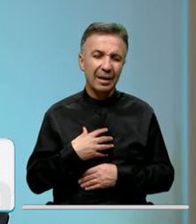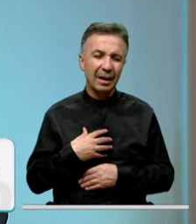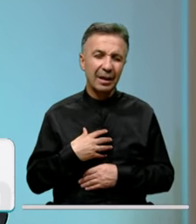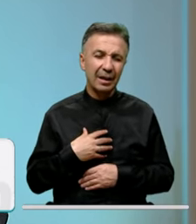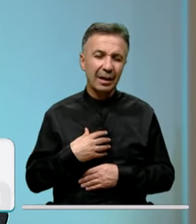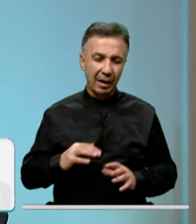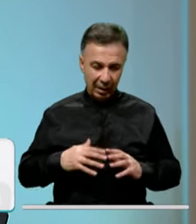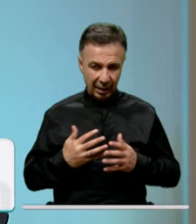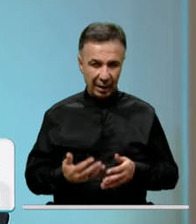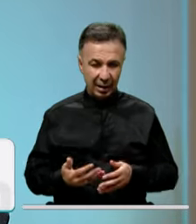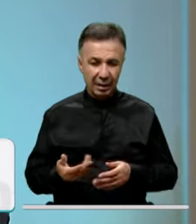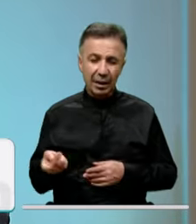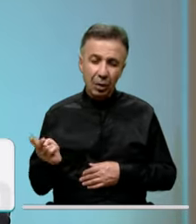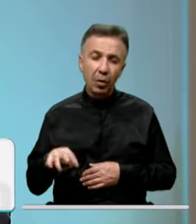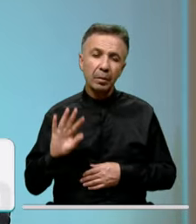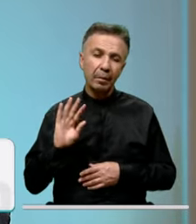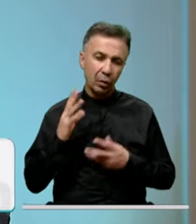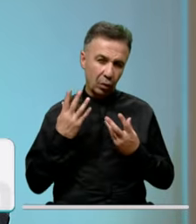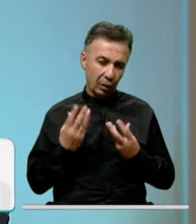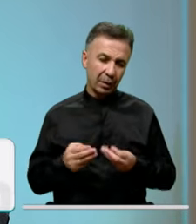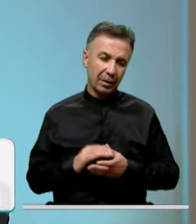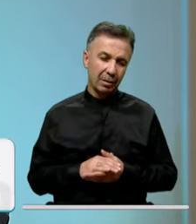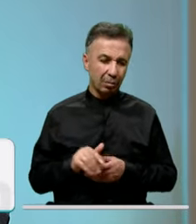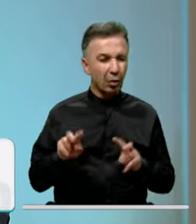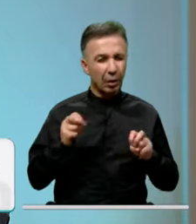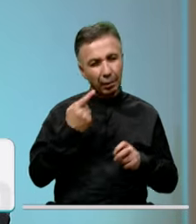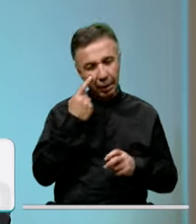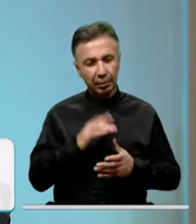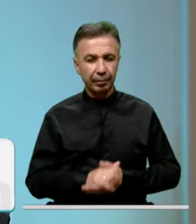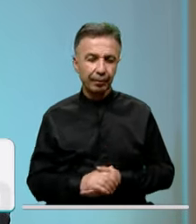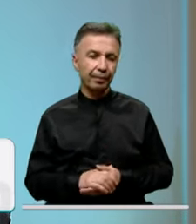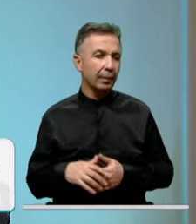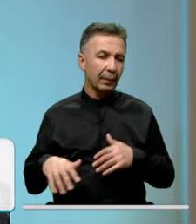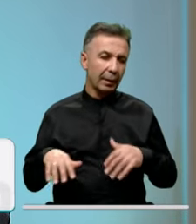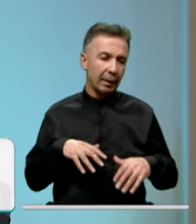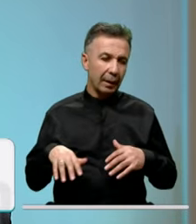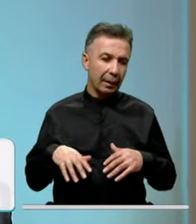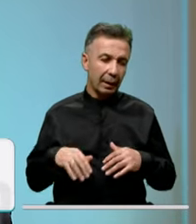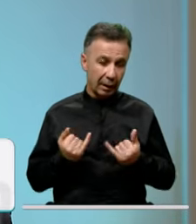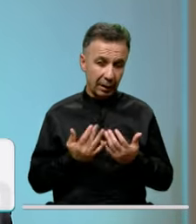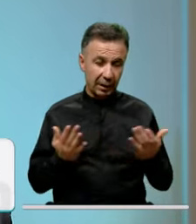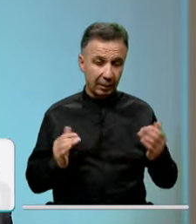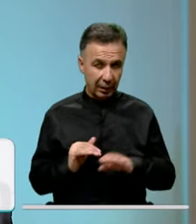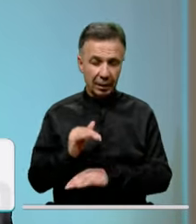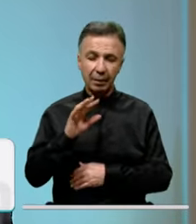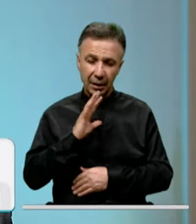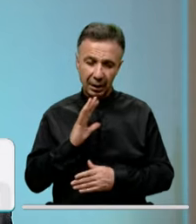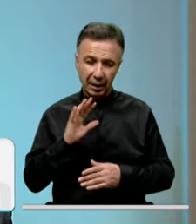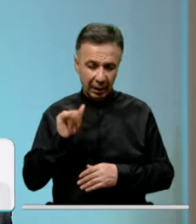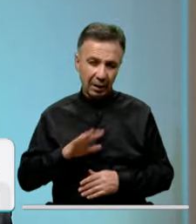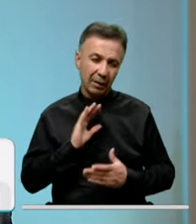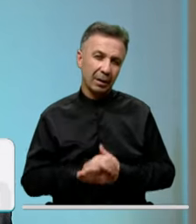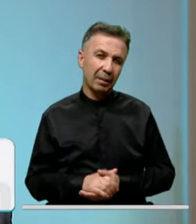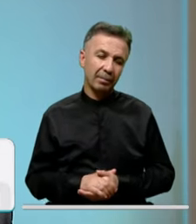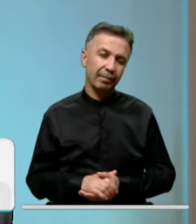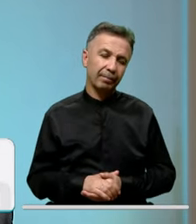öldürtmemiş olacaksın. Bu açıdan meseleye bakın. Engellinin de yaşama hakkı var. Olabilir. Allah